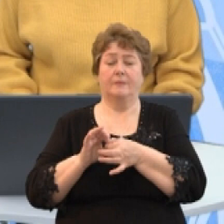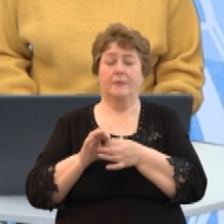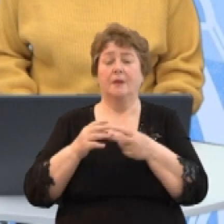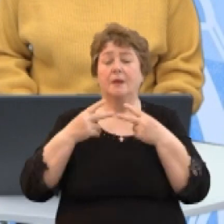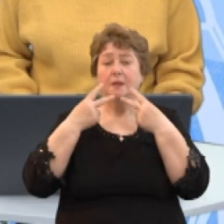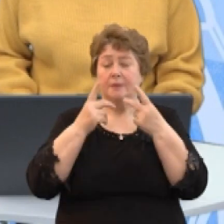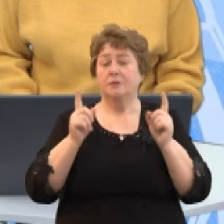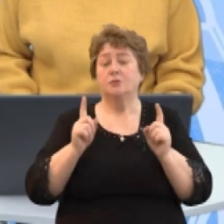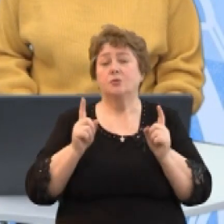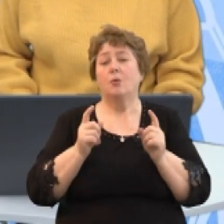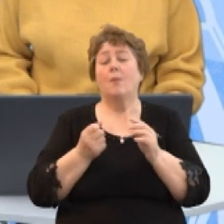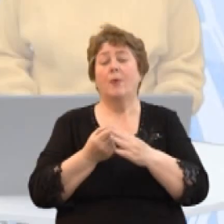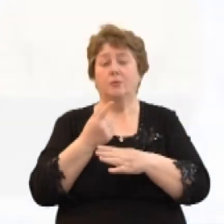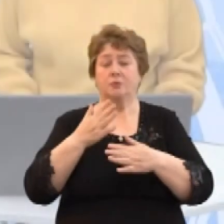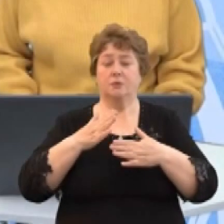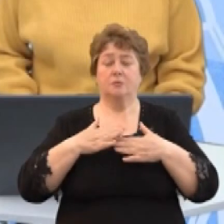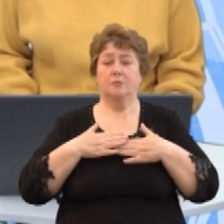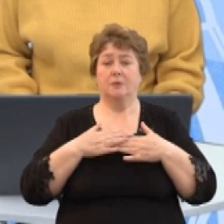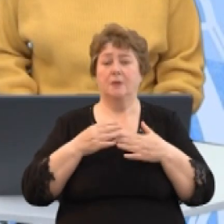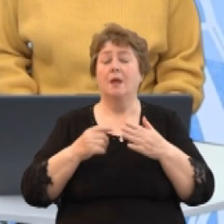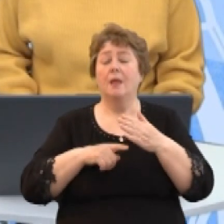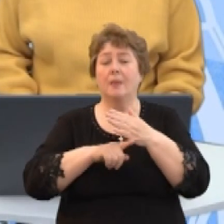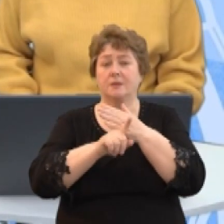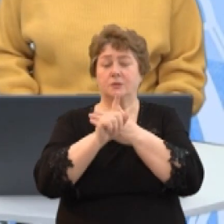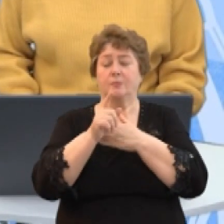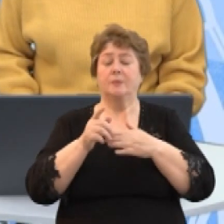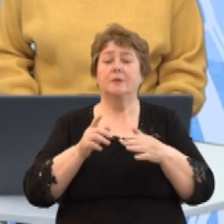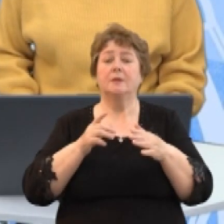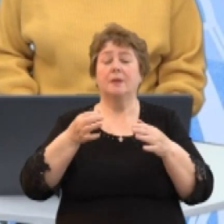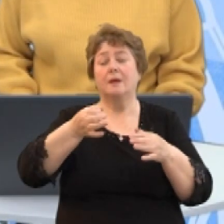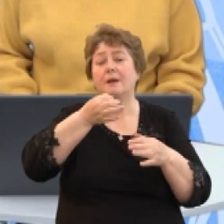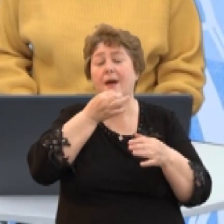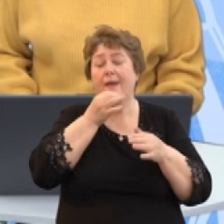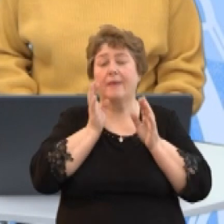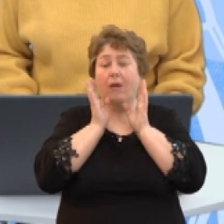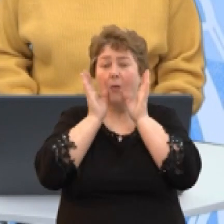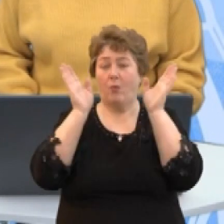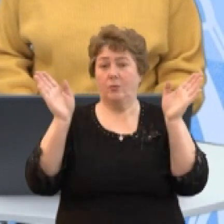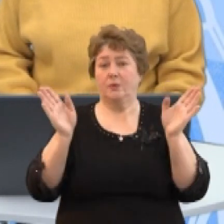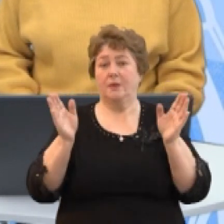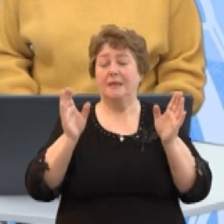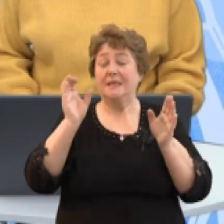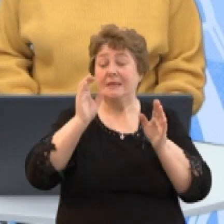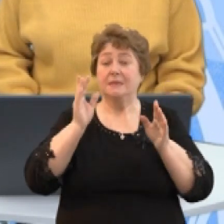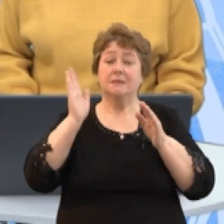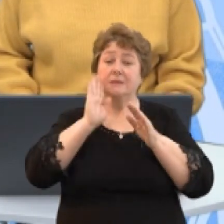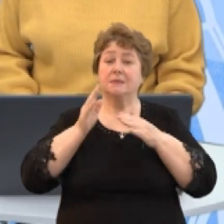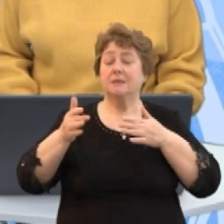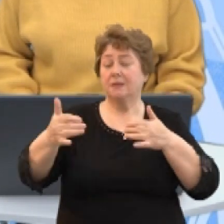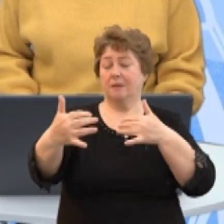смотрите что получилось у меня наступило раннее утро с реки потянул